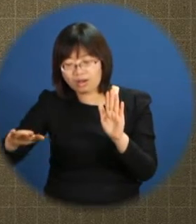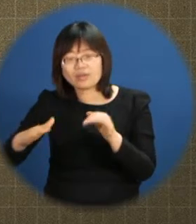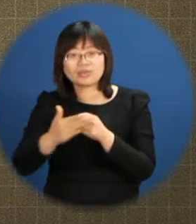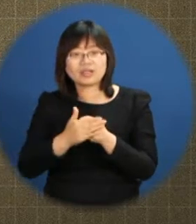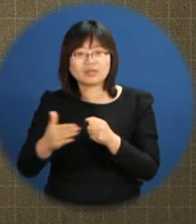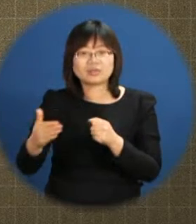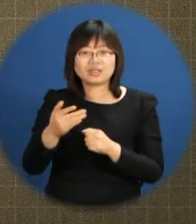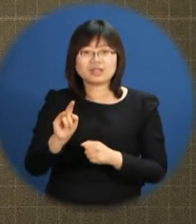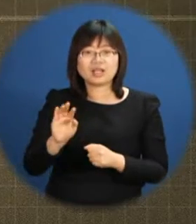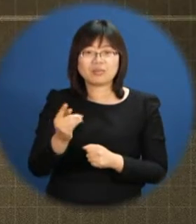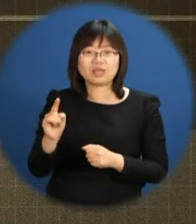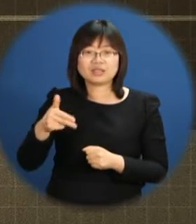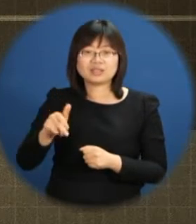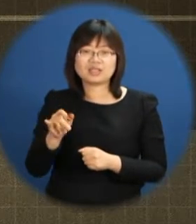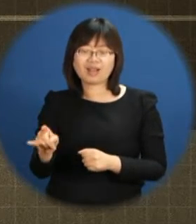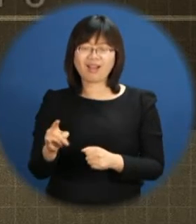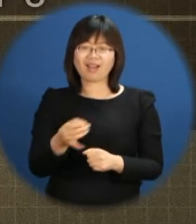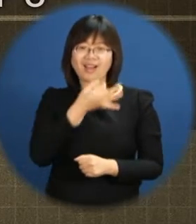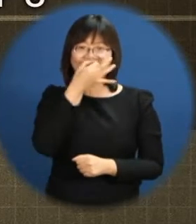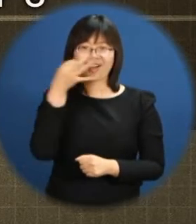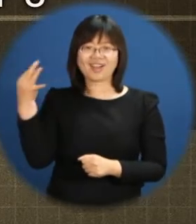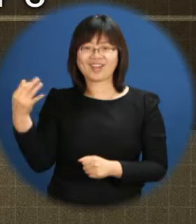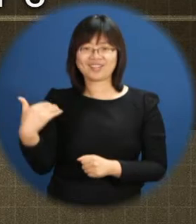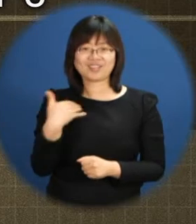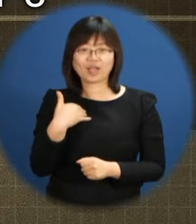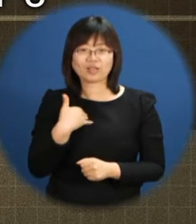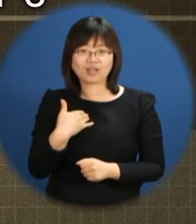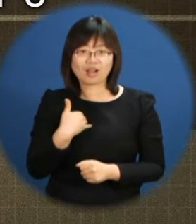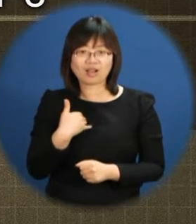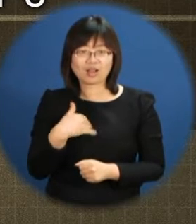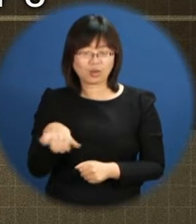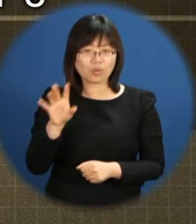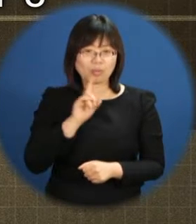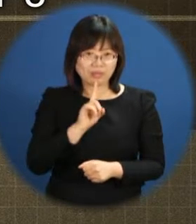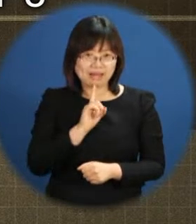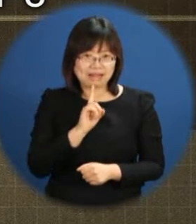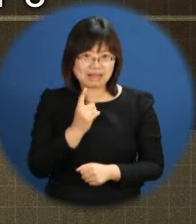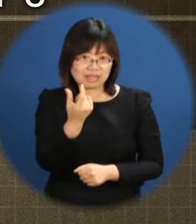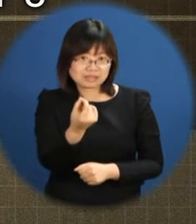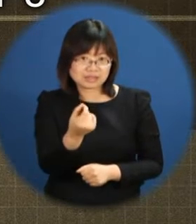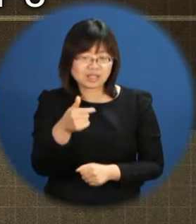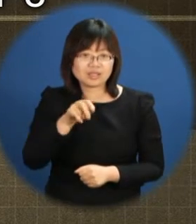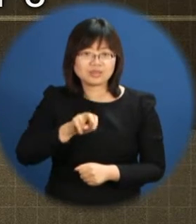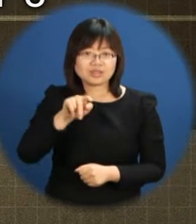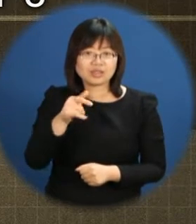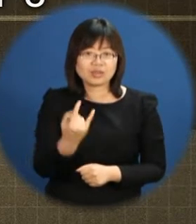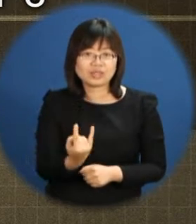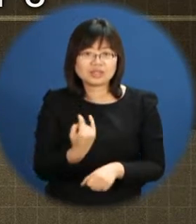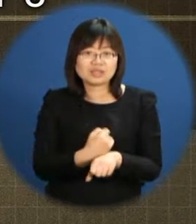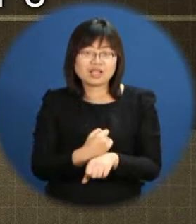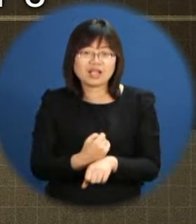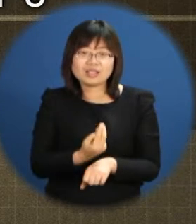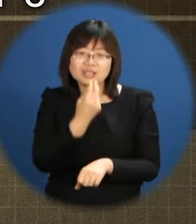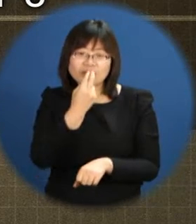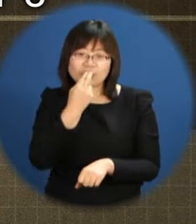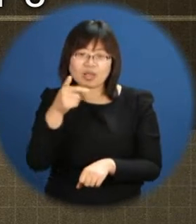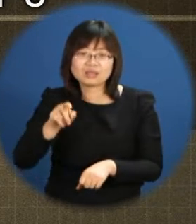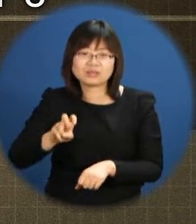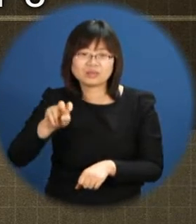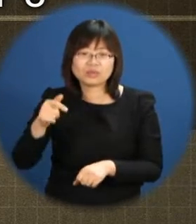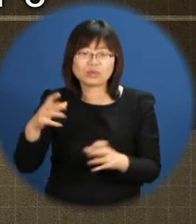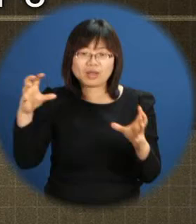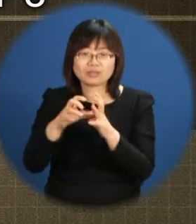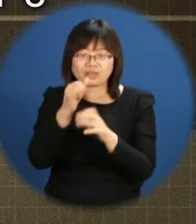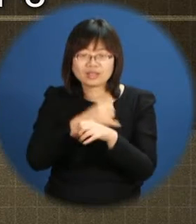라 아버지 애가 너무 하십니다 내가 그랬지 금 석회는 금서 카고 산소 가칭 거라고 그래서